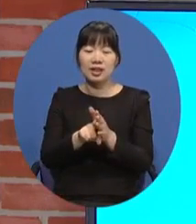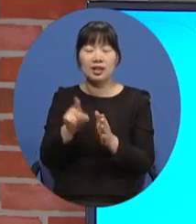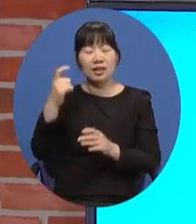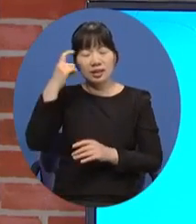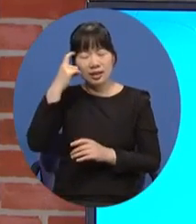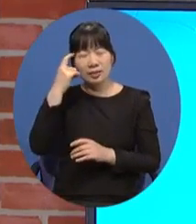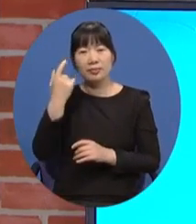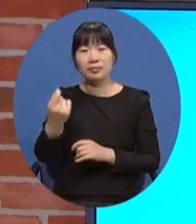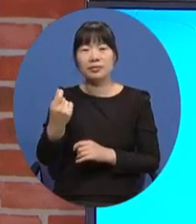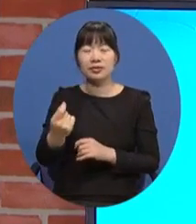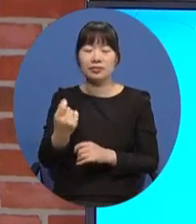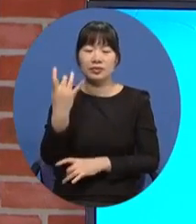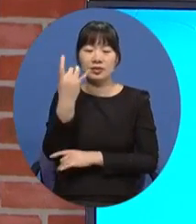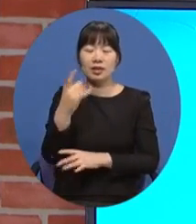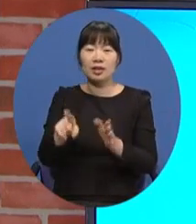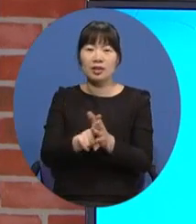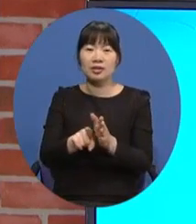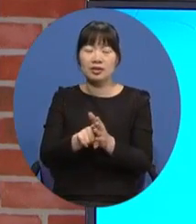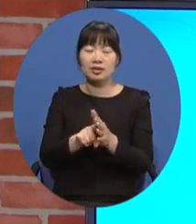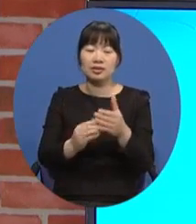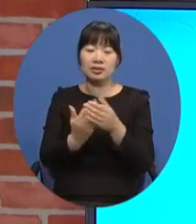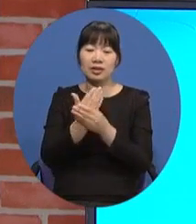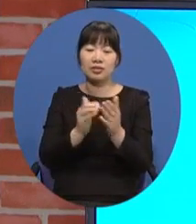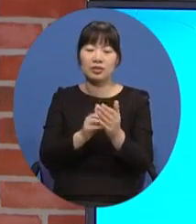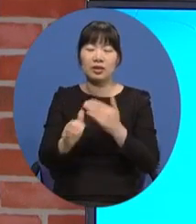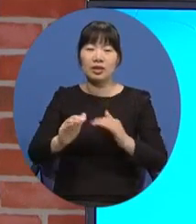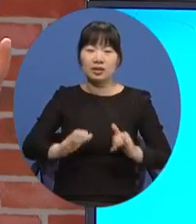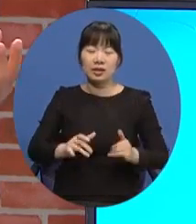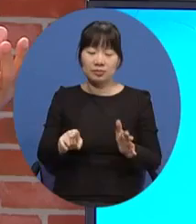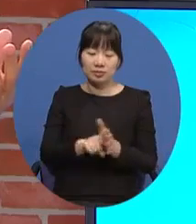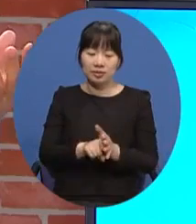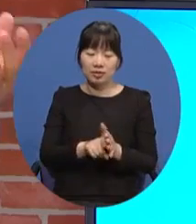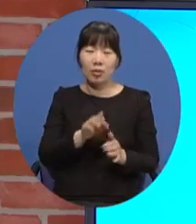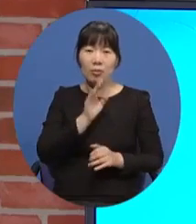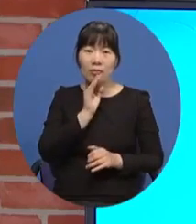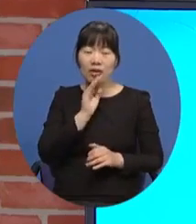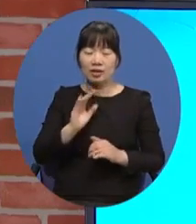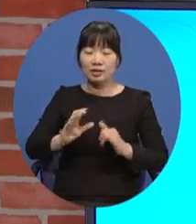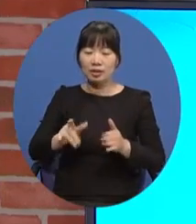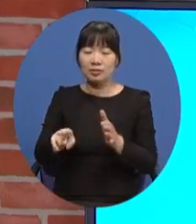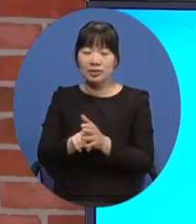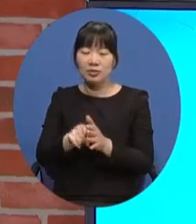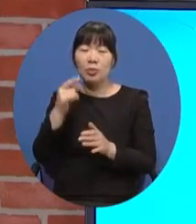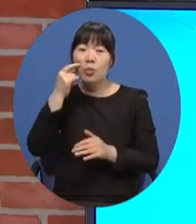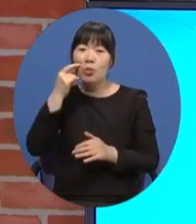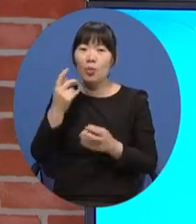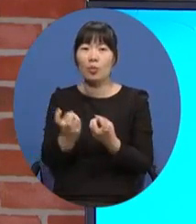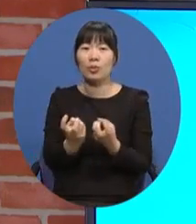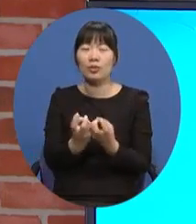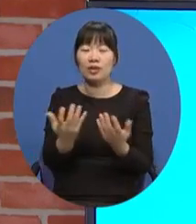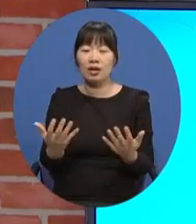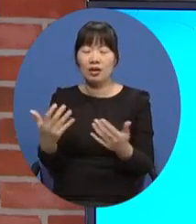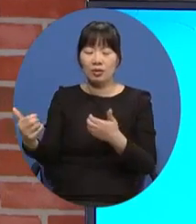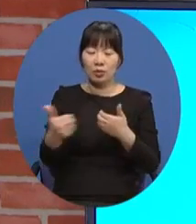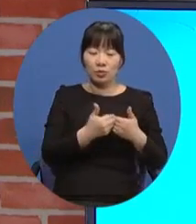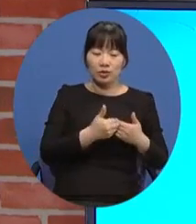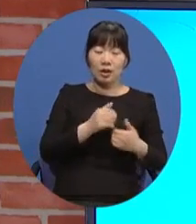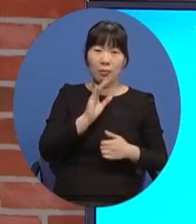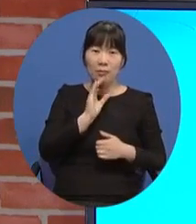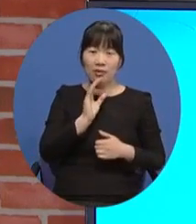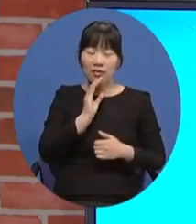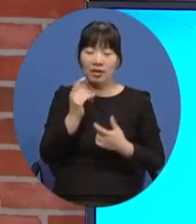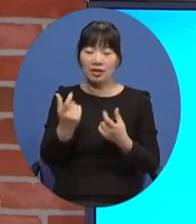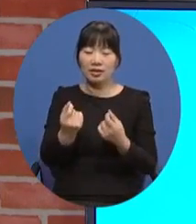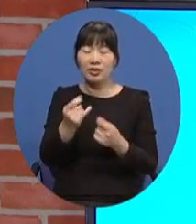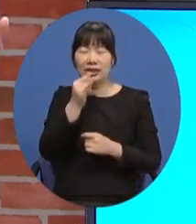이야기합니다. 이런 기본적인 신뢰감 생겨 아이들이 세상을 믿는 겁니다. 세상을 믿지 못하면 어떻게 되겠어? 공격적으로 되기도 하고